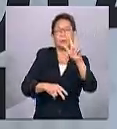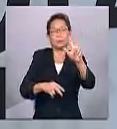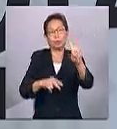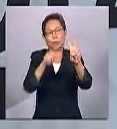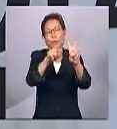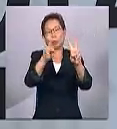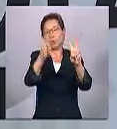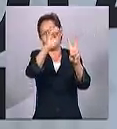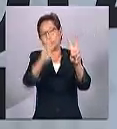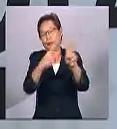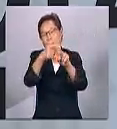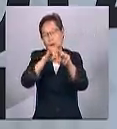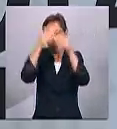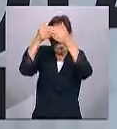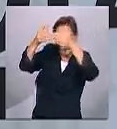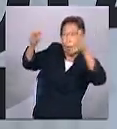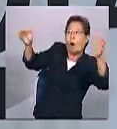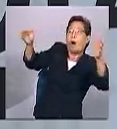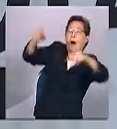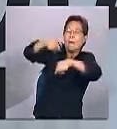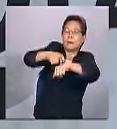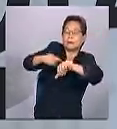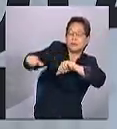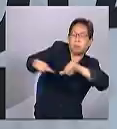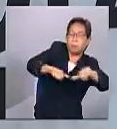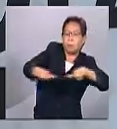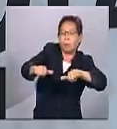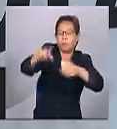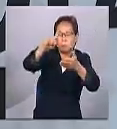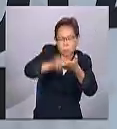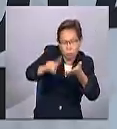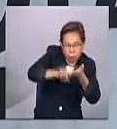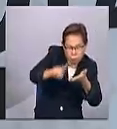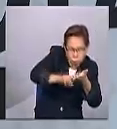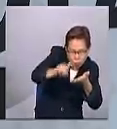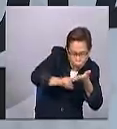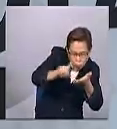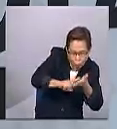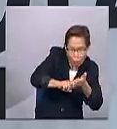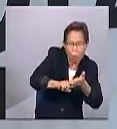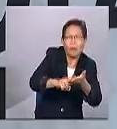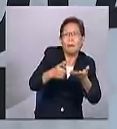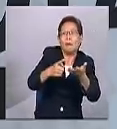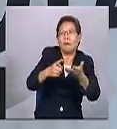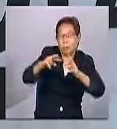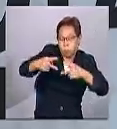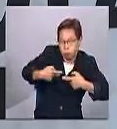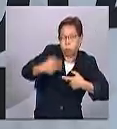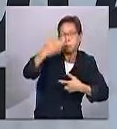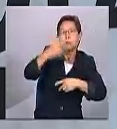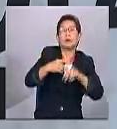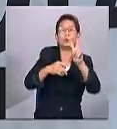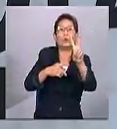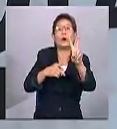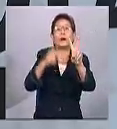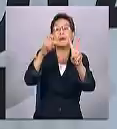2.2% dari pendedahan semasa aktiviti saringan di lapangan. Dan 2 kes 1.4%